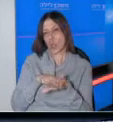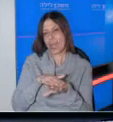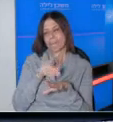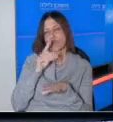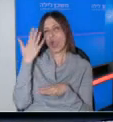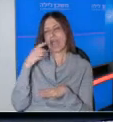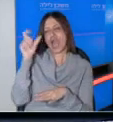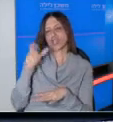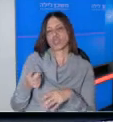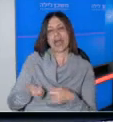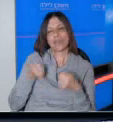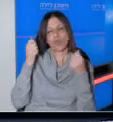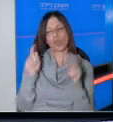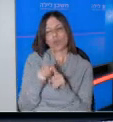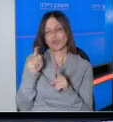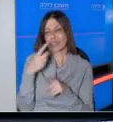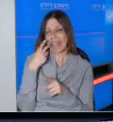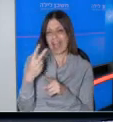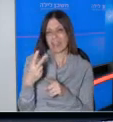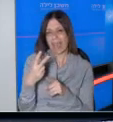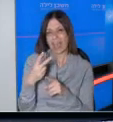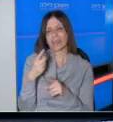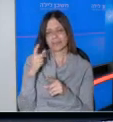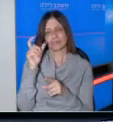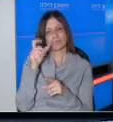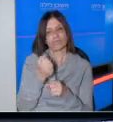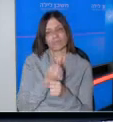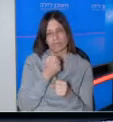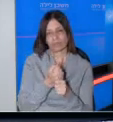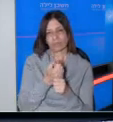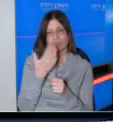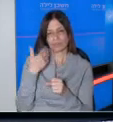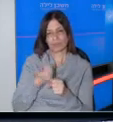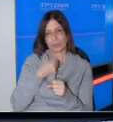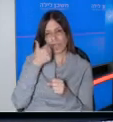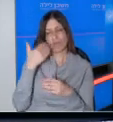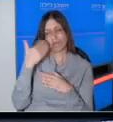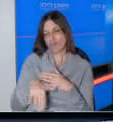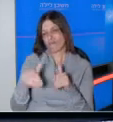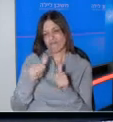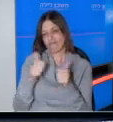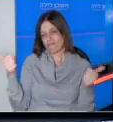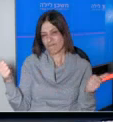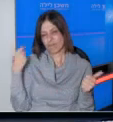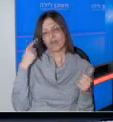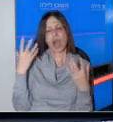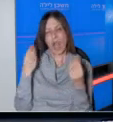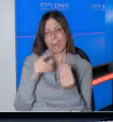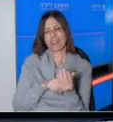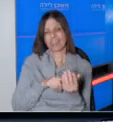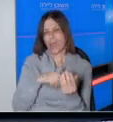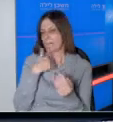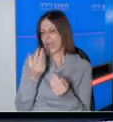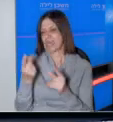היה איש חינוך כמו שהיא ראתה את איש ביצוע המנכ״ל, ובסוף נפרדו דרכיהם, אנחנו שומעים הרבה הרבה דם רע